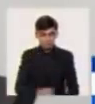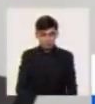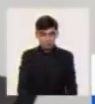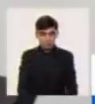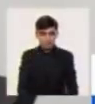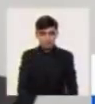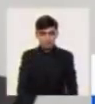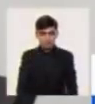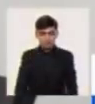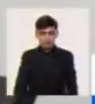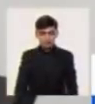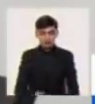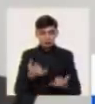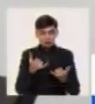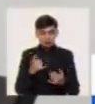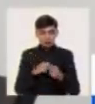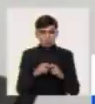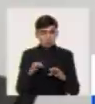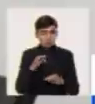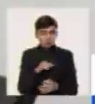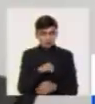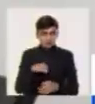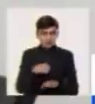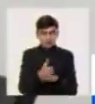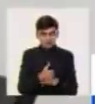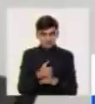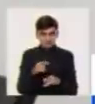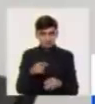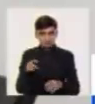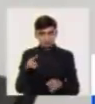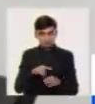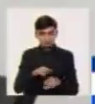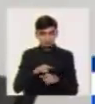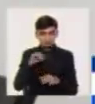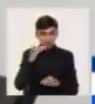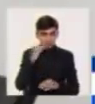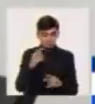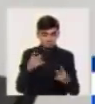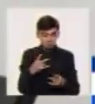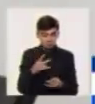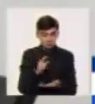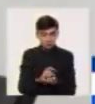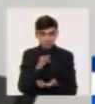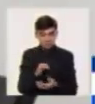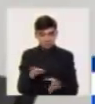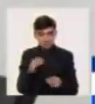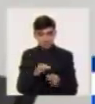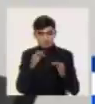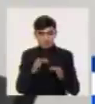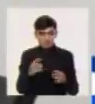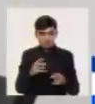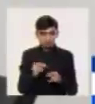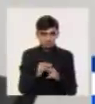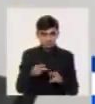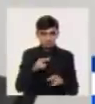терминалдың тарлығы мәселесі ең басты. Жолаушыларға қызмет көрсету сапасын қазір тиісті деңгейде